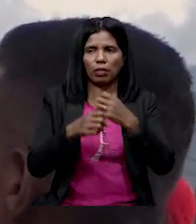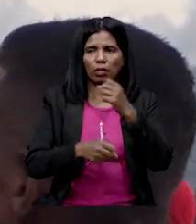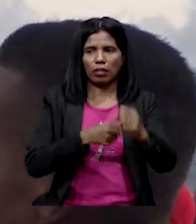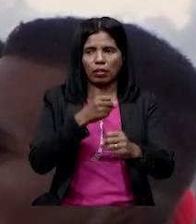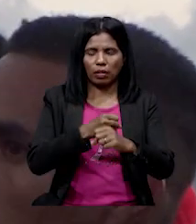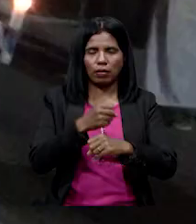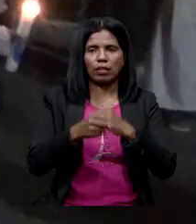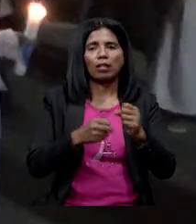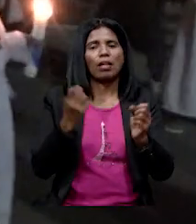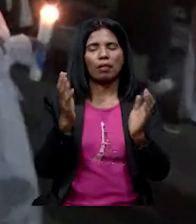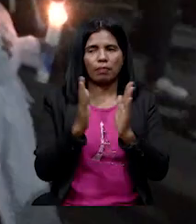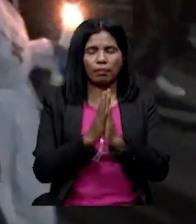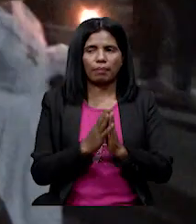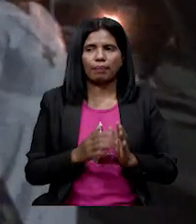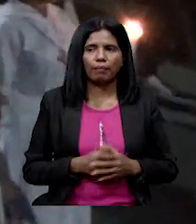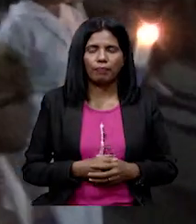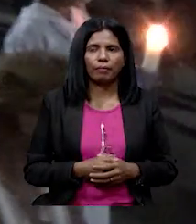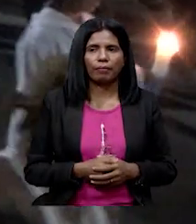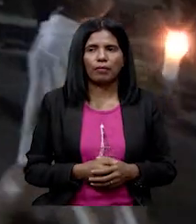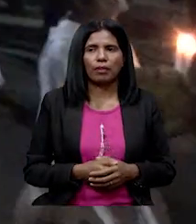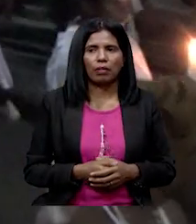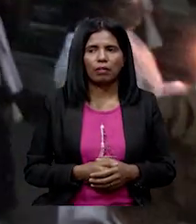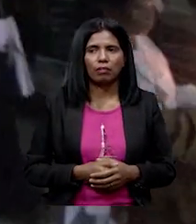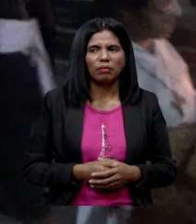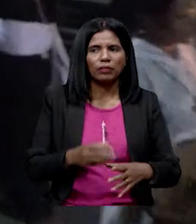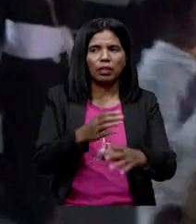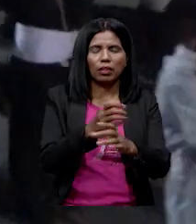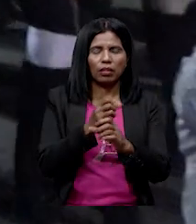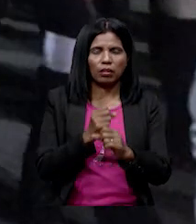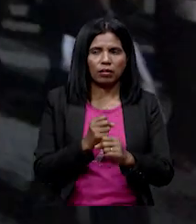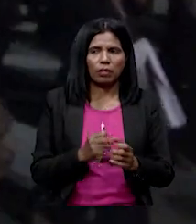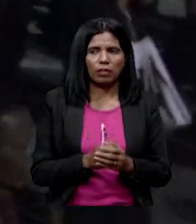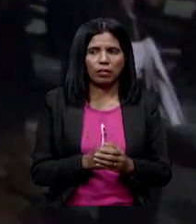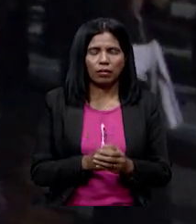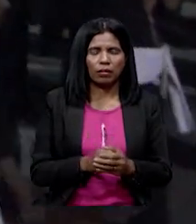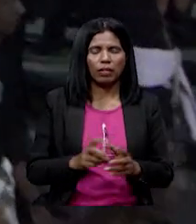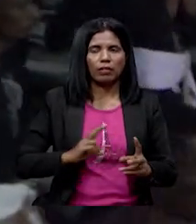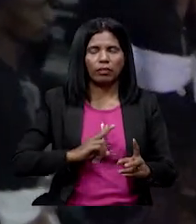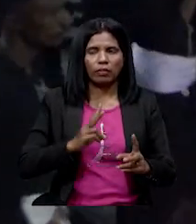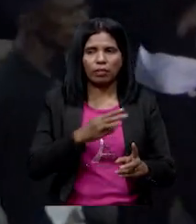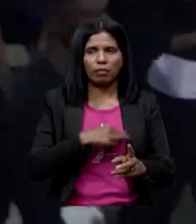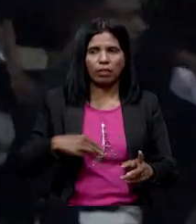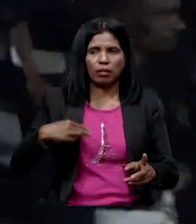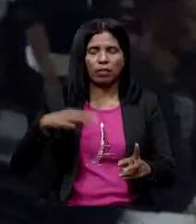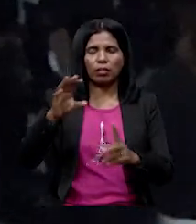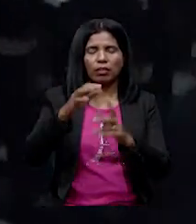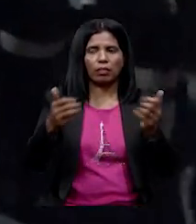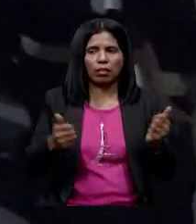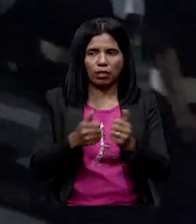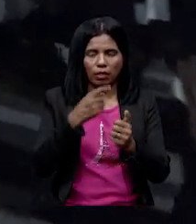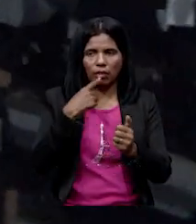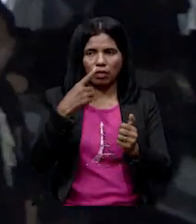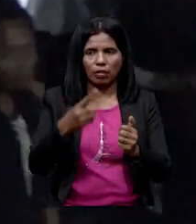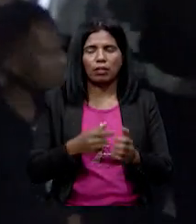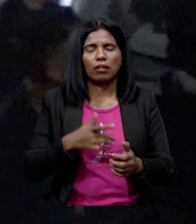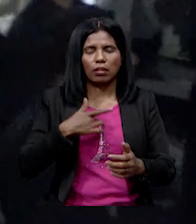fatin, amin. Pamaru sira. Hafuin Simu Ila San José no Inan Virgen Maria, sefe aldeia posto penal hateten,